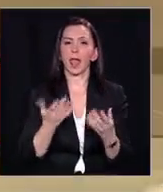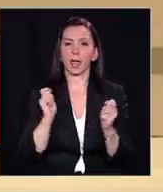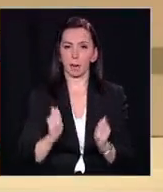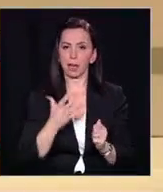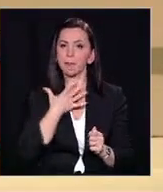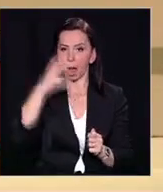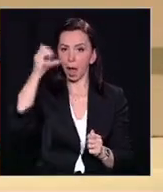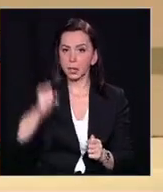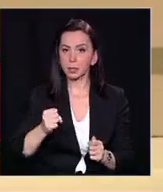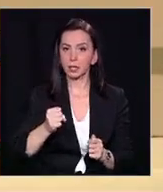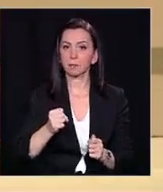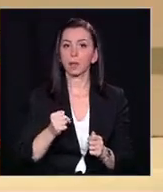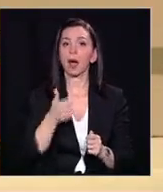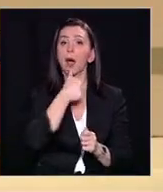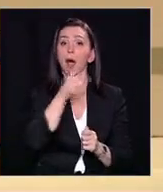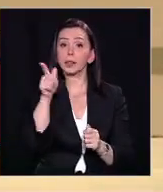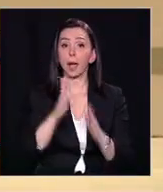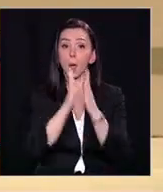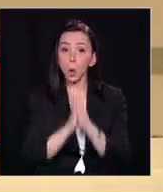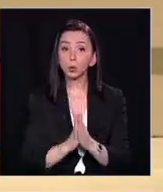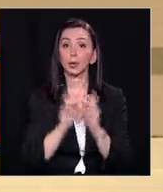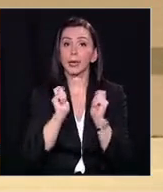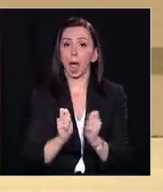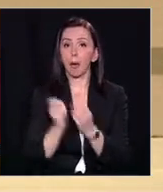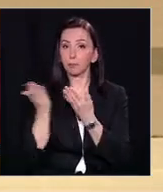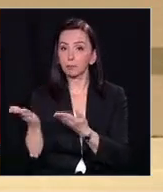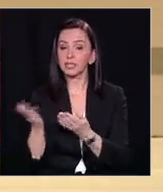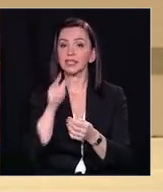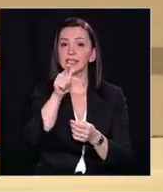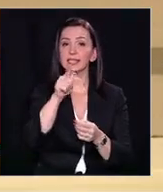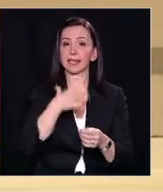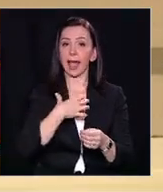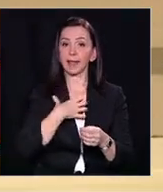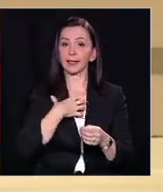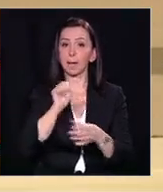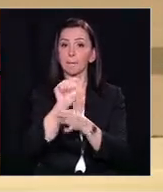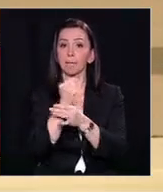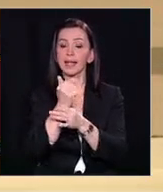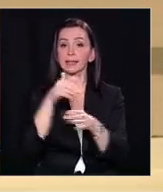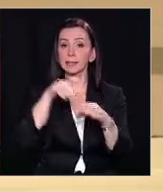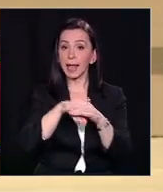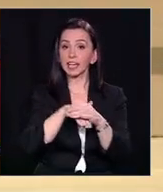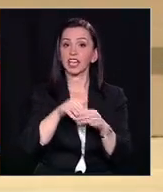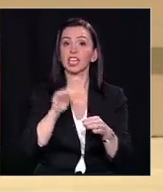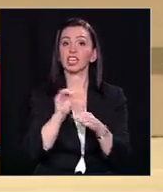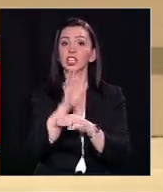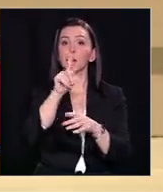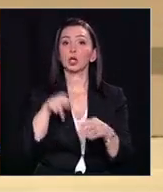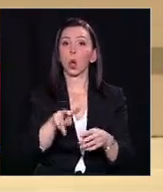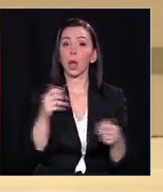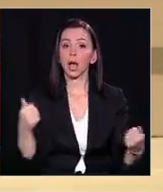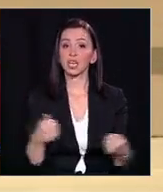yani? Adam özür dilemiş. Siz bir mevkidaşınızın yaşadığı bir yol